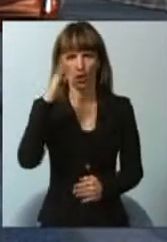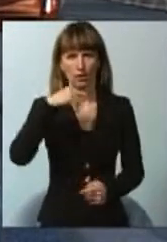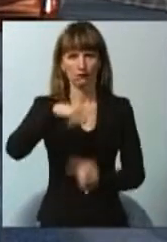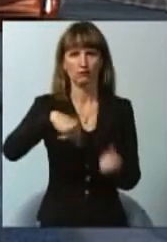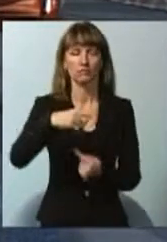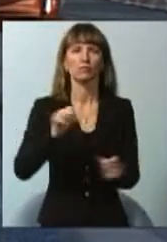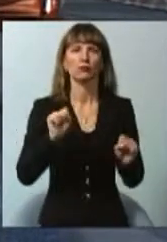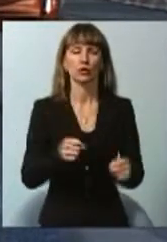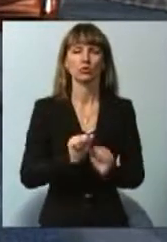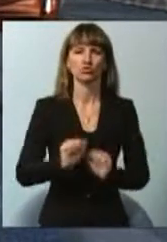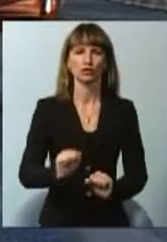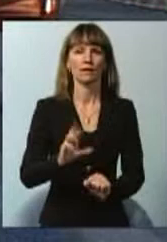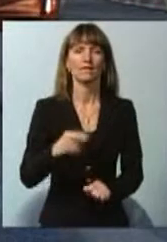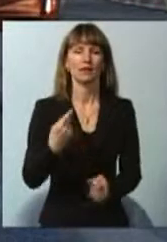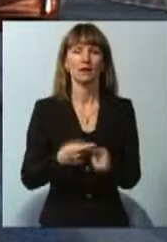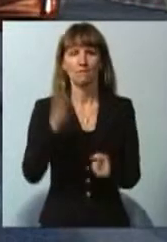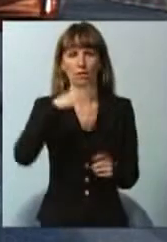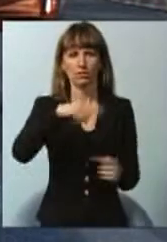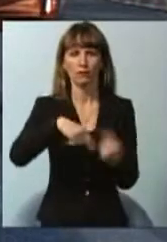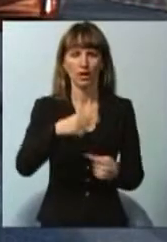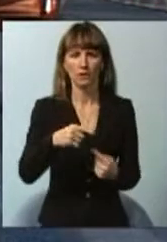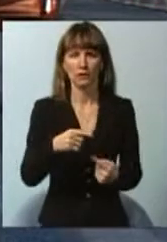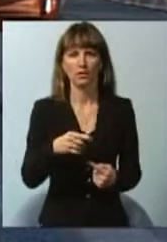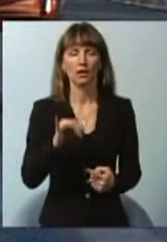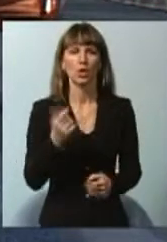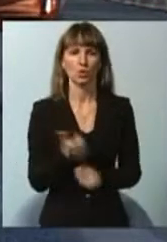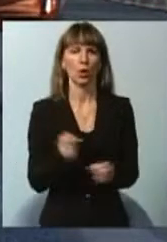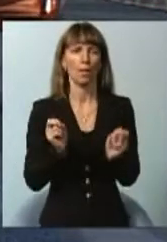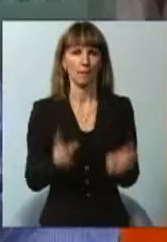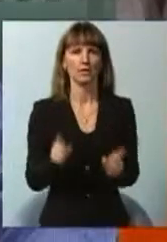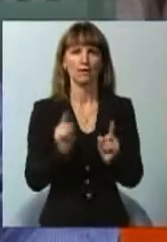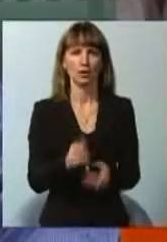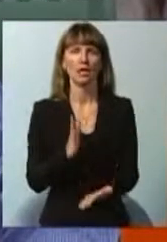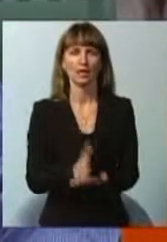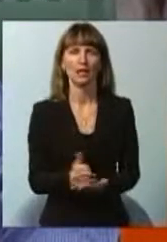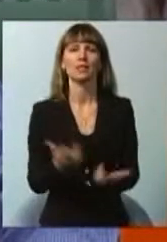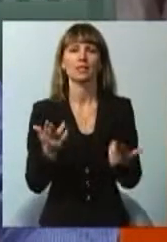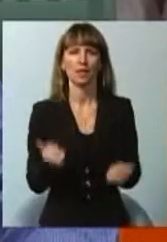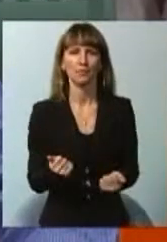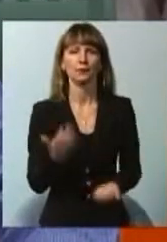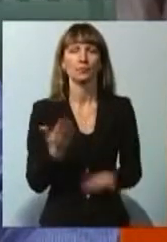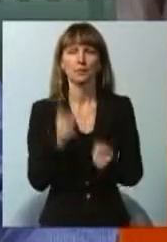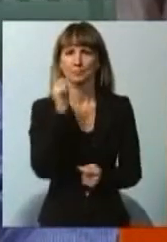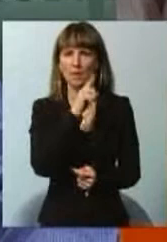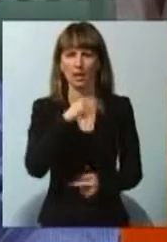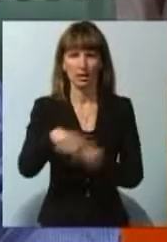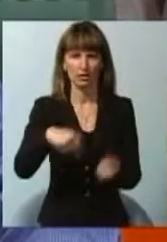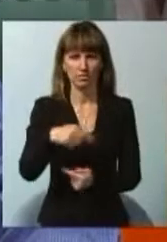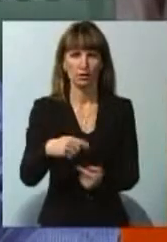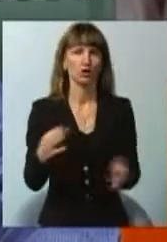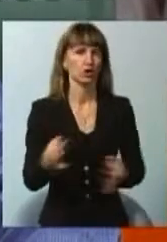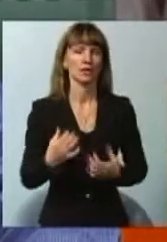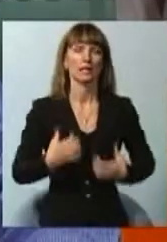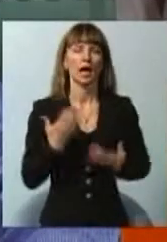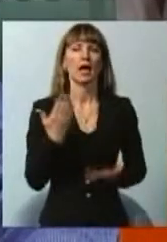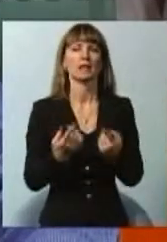можна уберегтись від цієї водоверті та чи дуже небезпечна вона є? Так, якщо це малесеньке, то